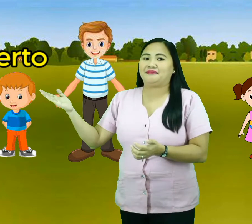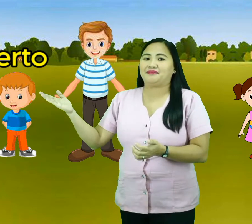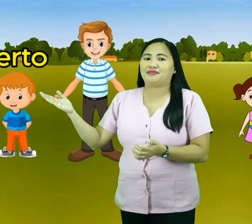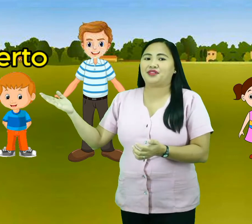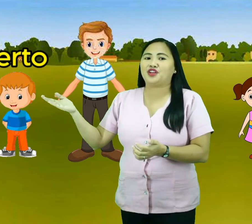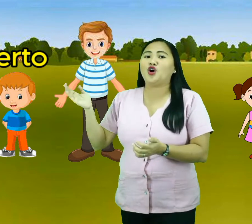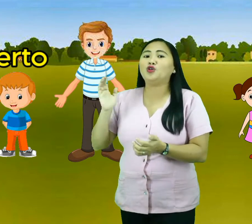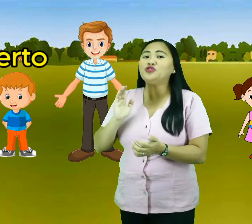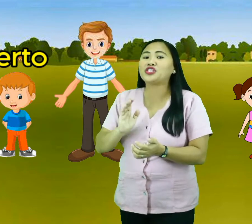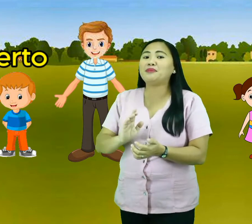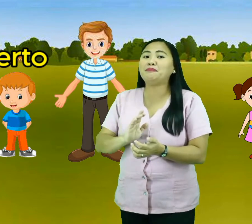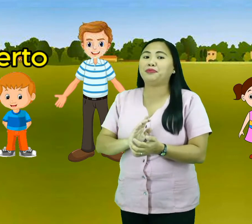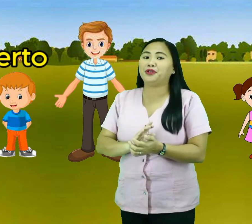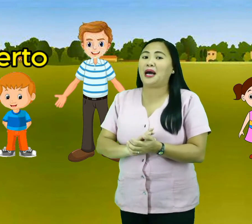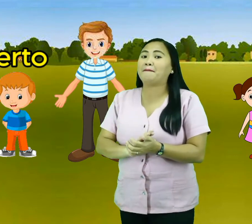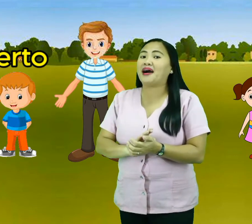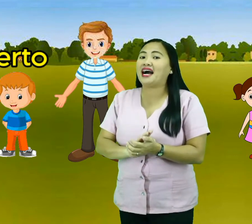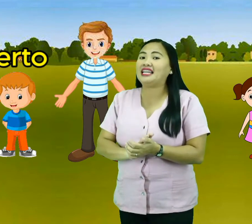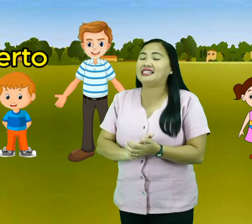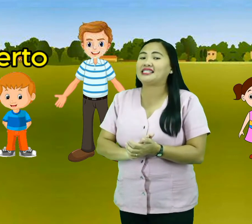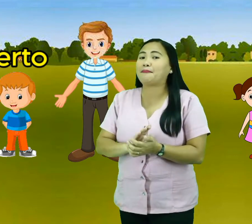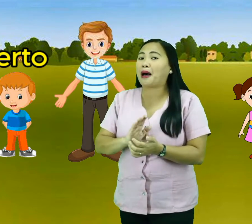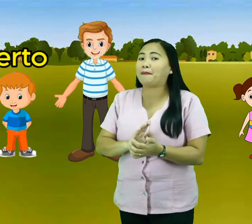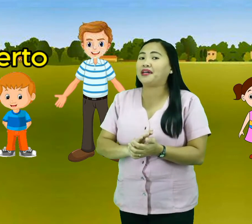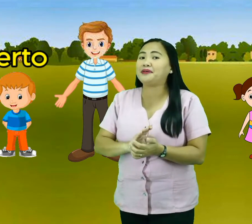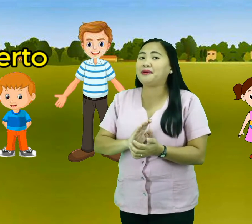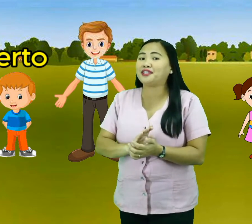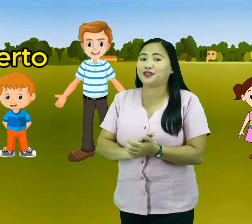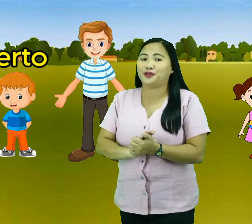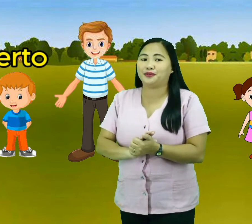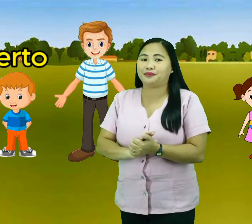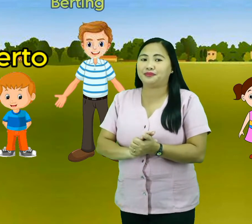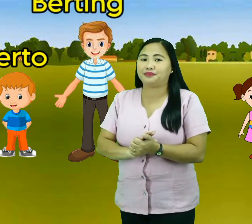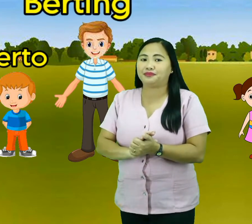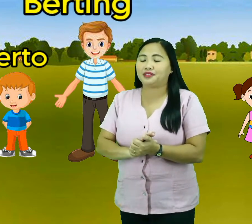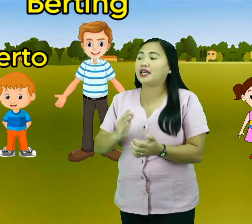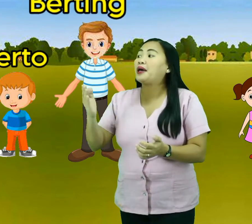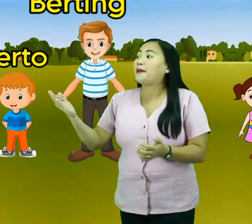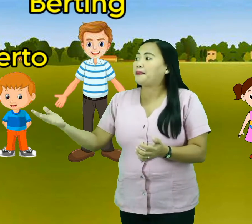Bebing. Unsa man pud ang pangalan sa papa ni Berto?